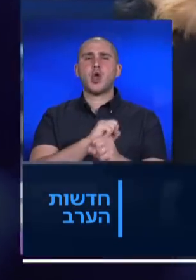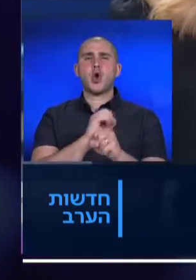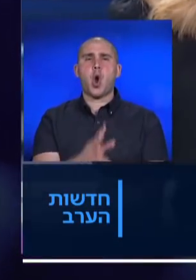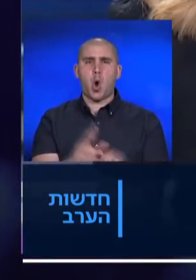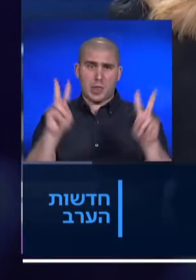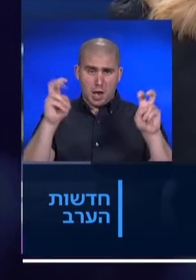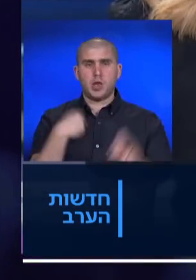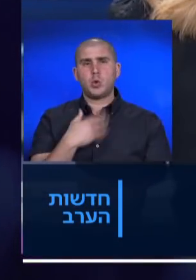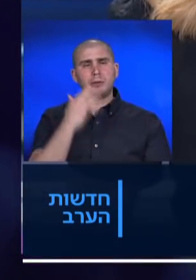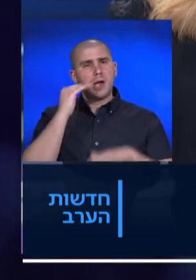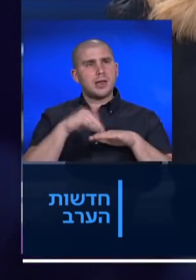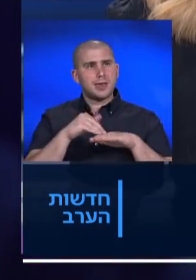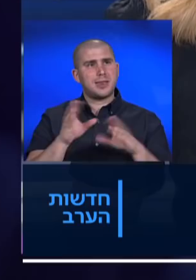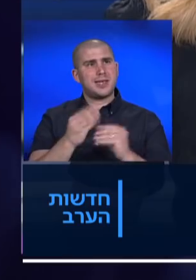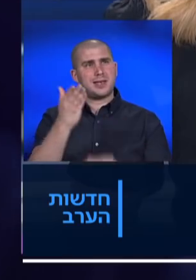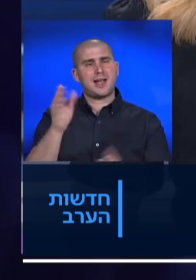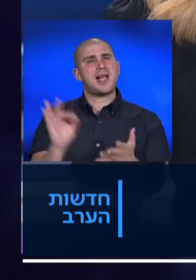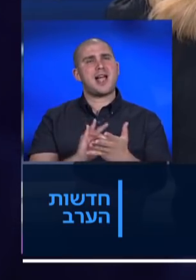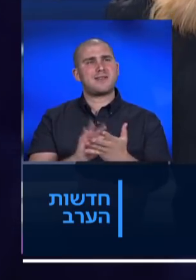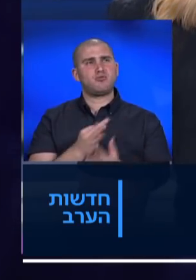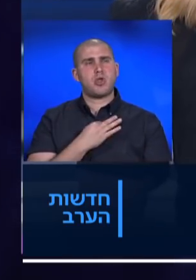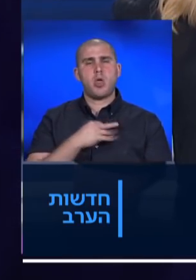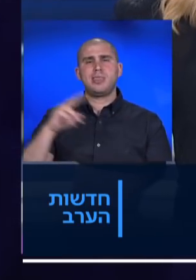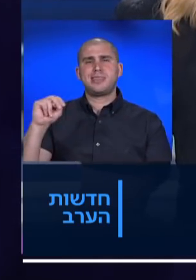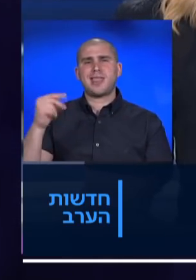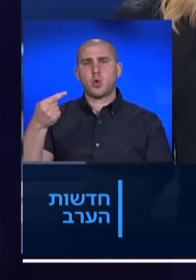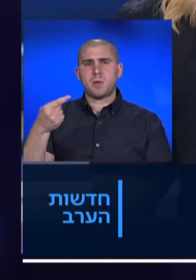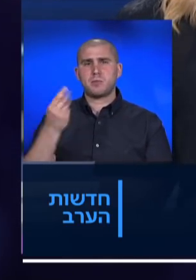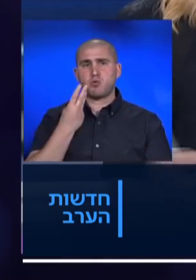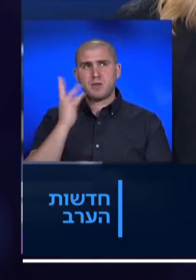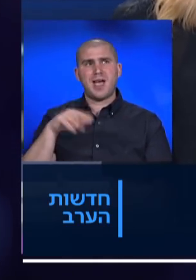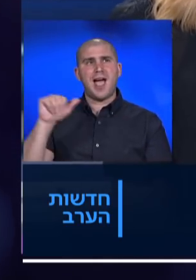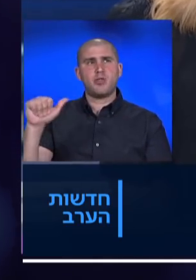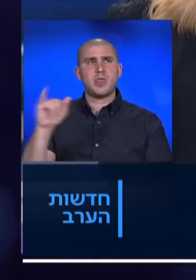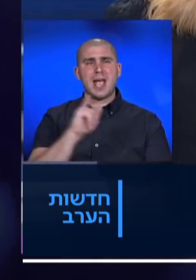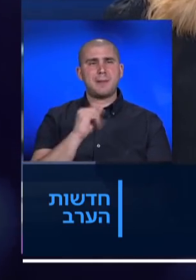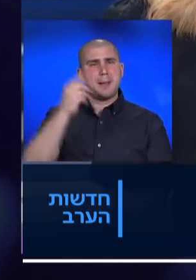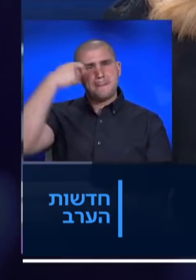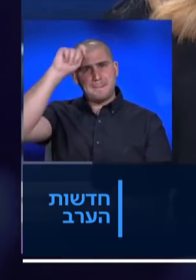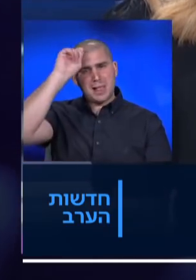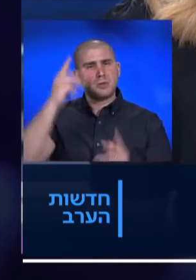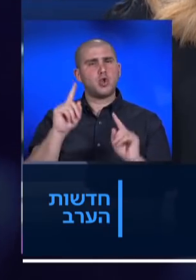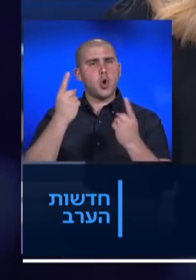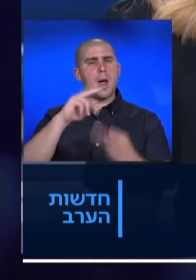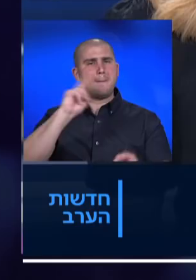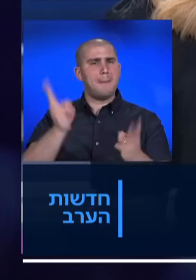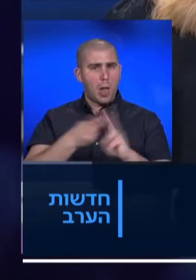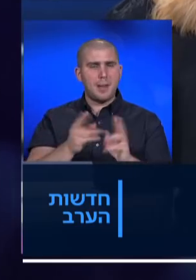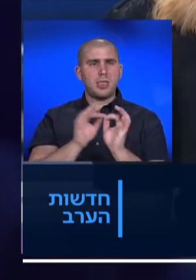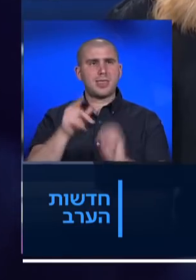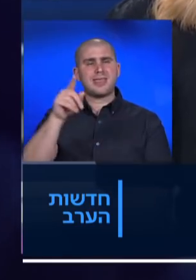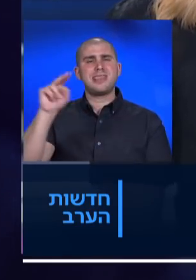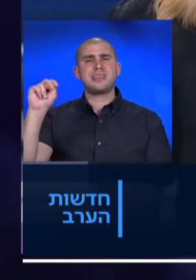להתעדכן בעזרתכם. כתבינו נתן גוטמן בוושינגטון ואנטוניה ימין בברלין על מה שמתרחש בעולם. נתחיל בך, נתן.